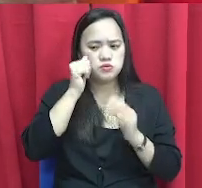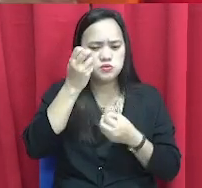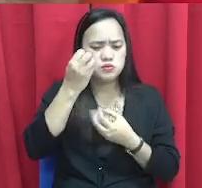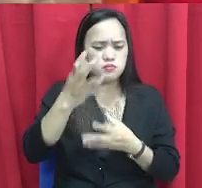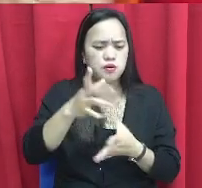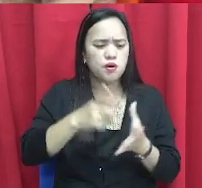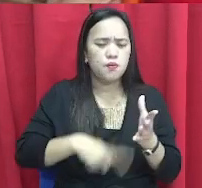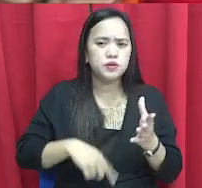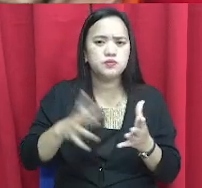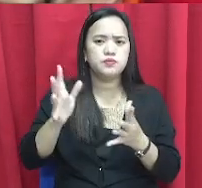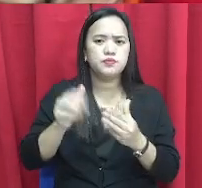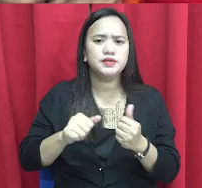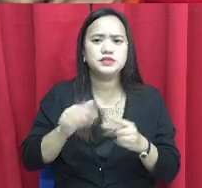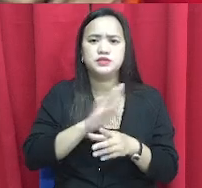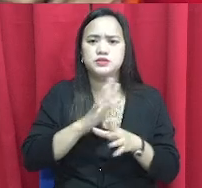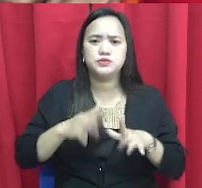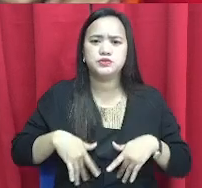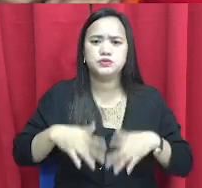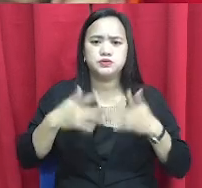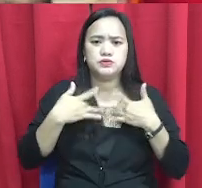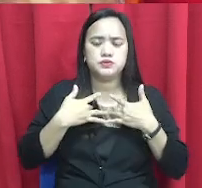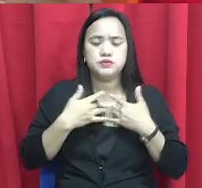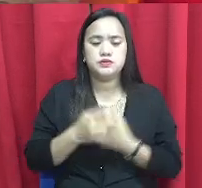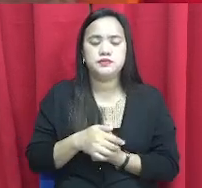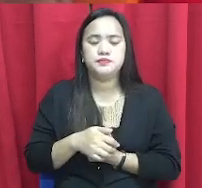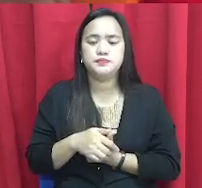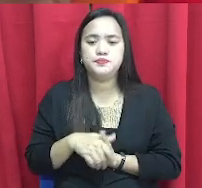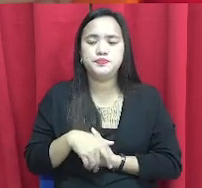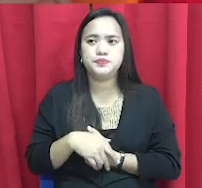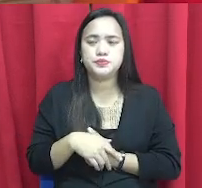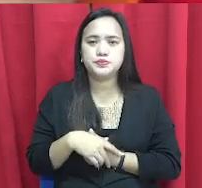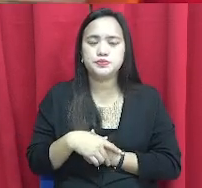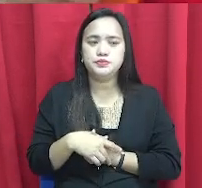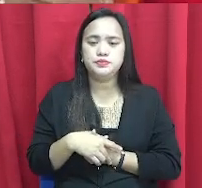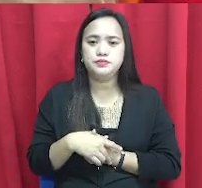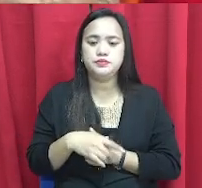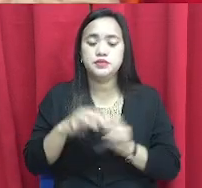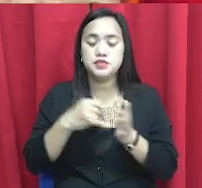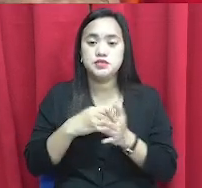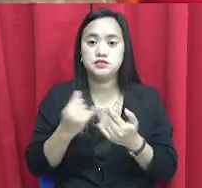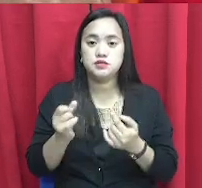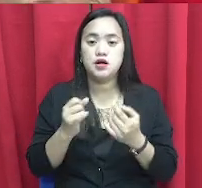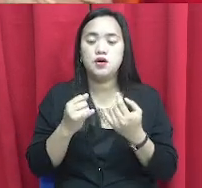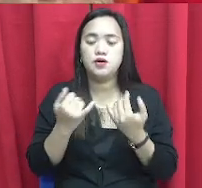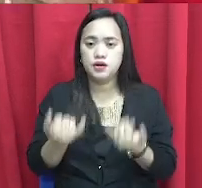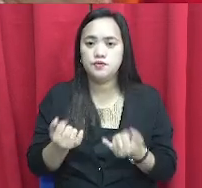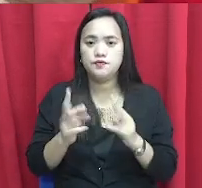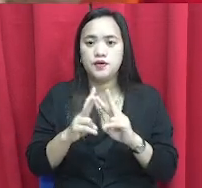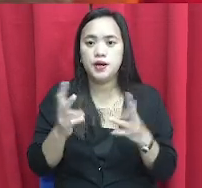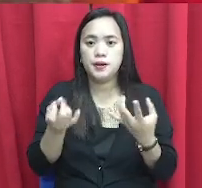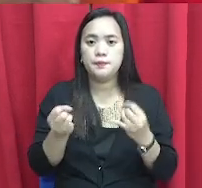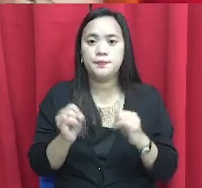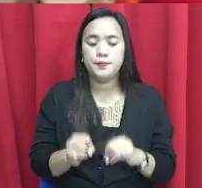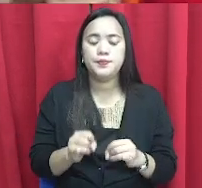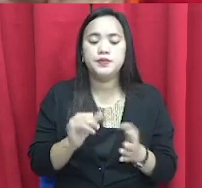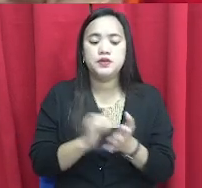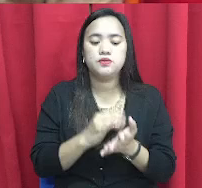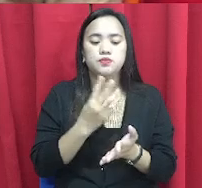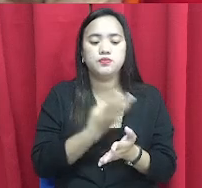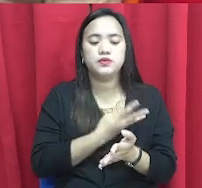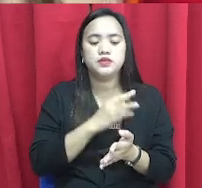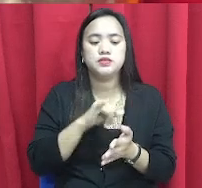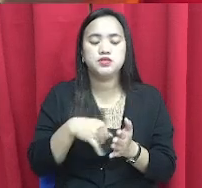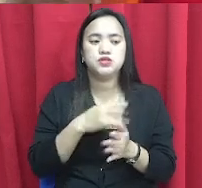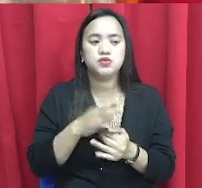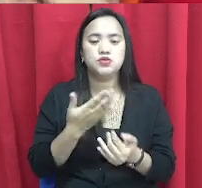yamang tayo lahat ay nilika at galing sa diyos dapat po na tayo ay sumunod doon sa plano ng Diyos sa ating